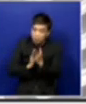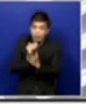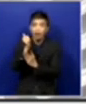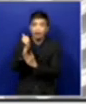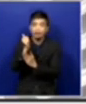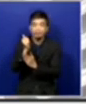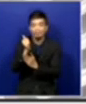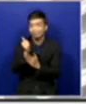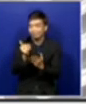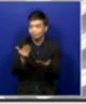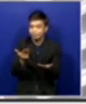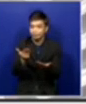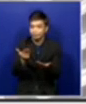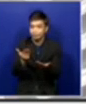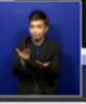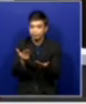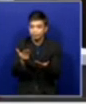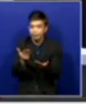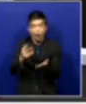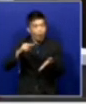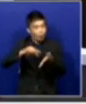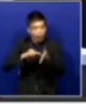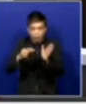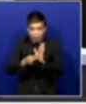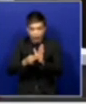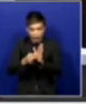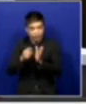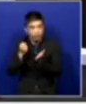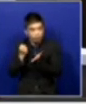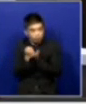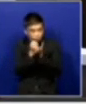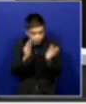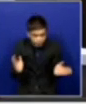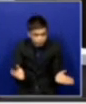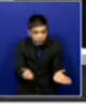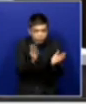เราจะไปสนับสนุนท่านนายกให้เป็นจอมเลี่ยงหลักนิติธรรม